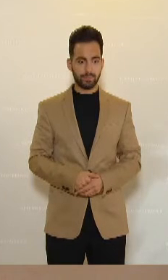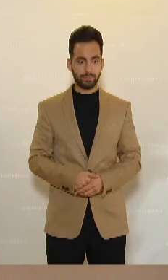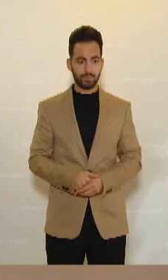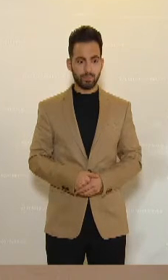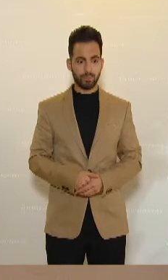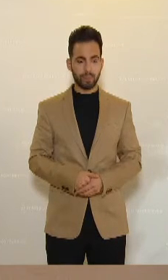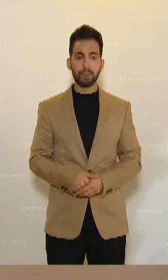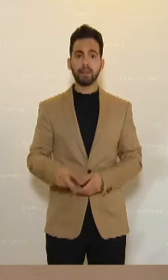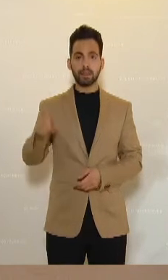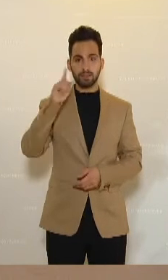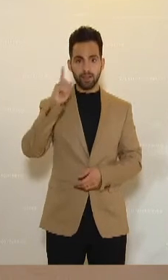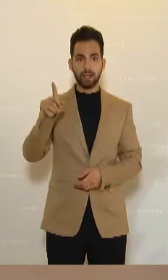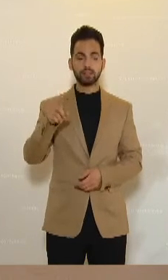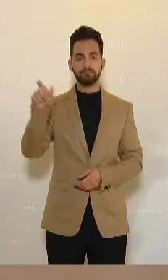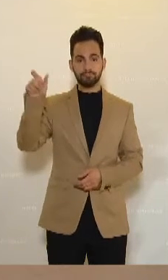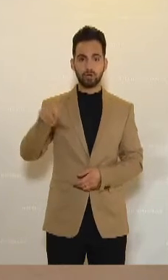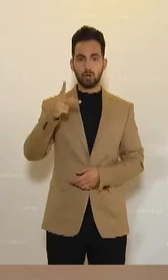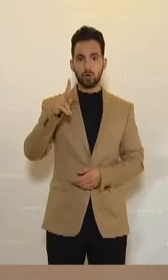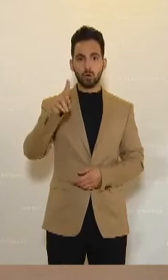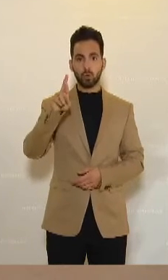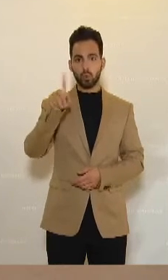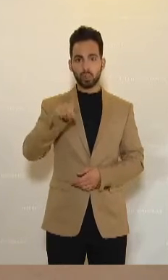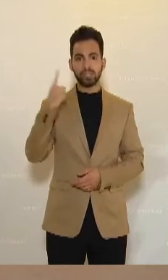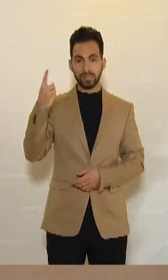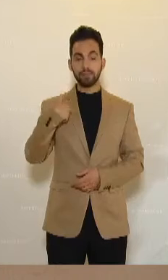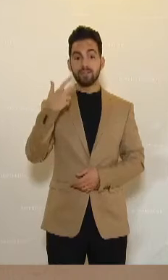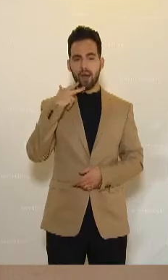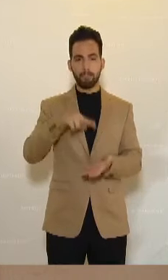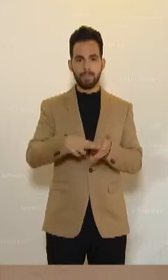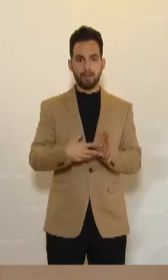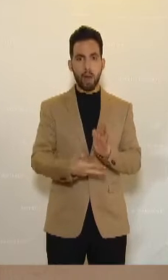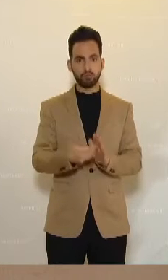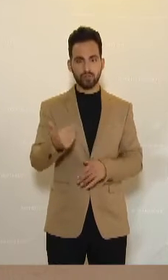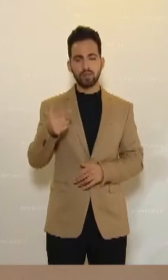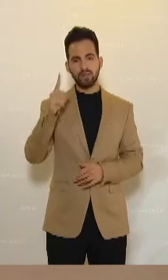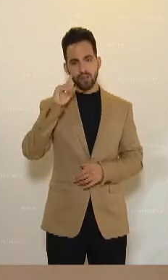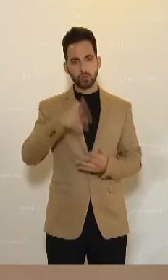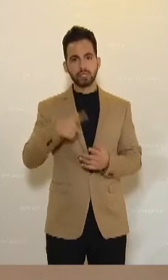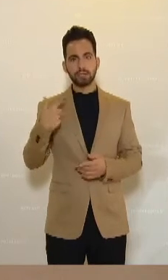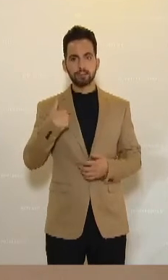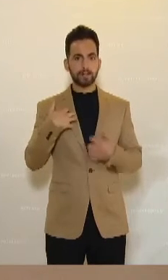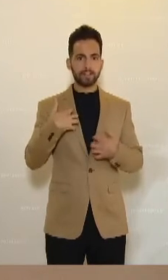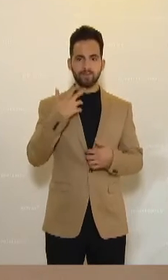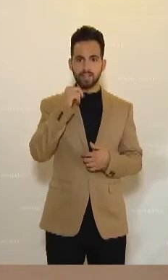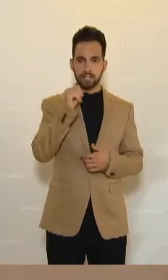Ich weiß, dass der Sebastian Kurz das unbedingt abschaffen wollte. Es war ihm immer schon ein Dorn im Auge.